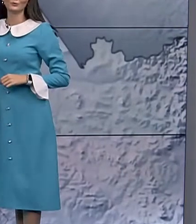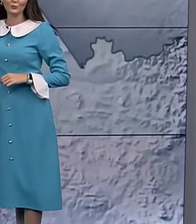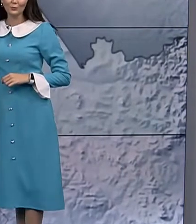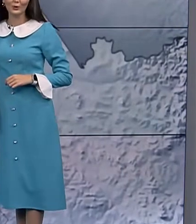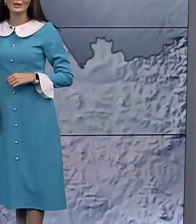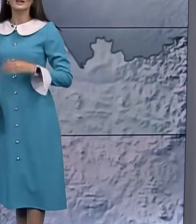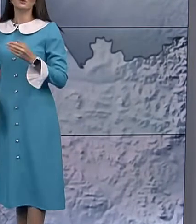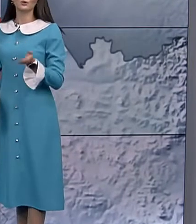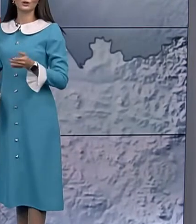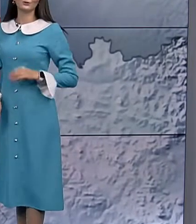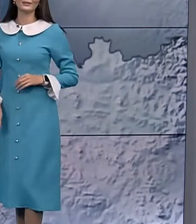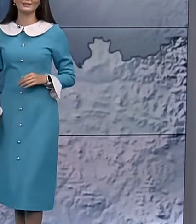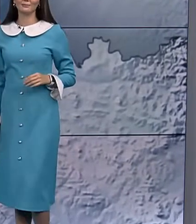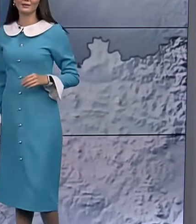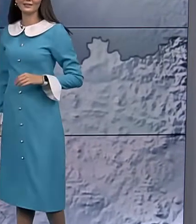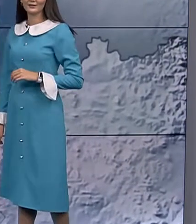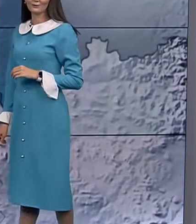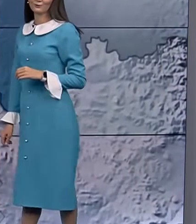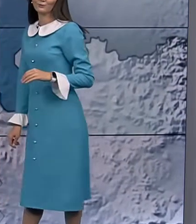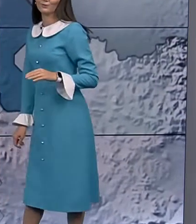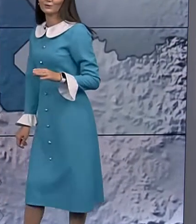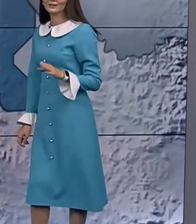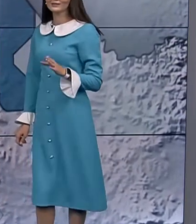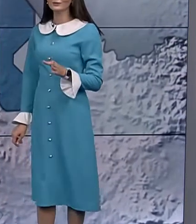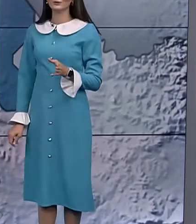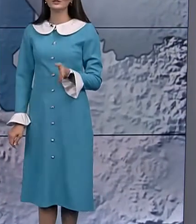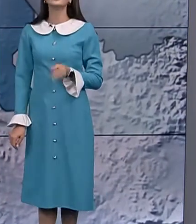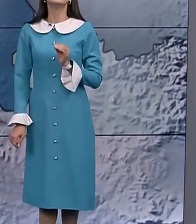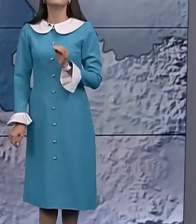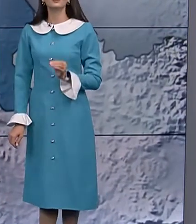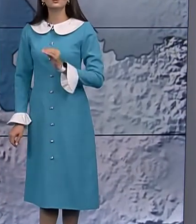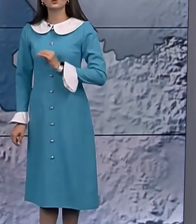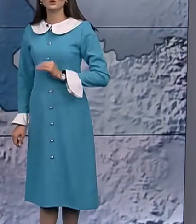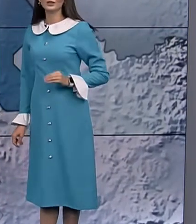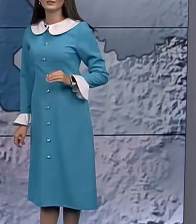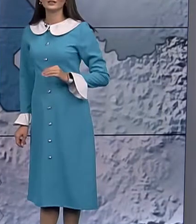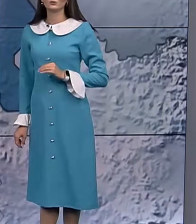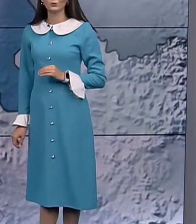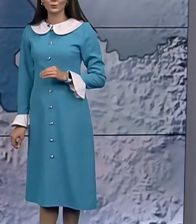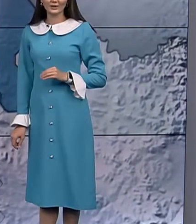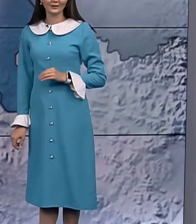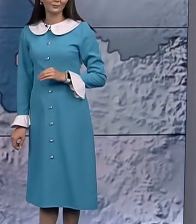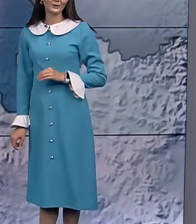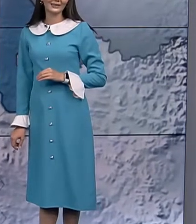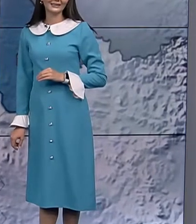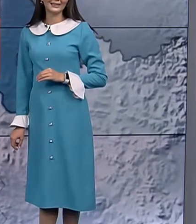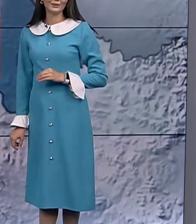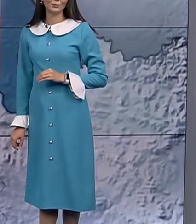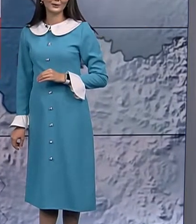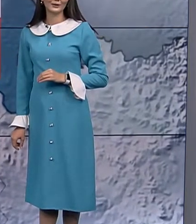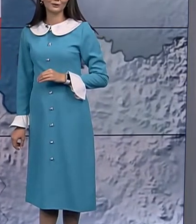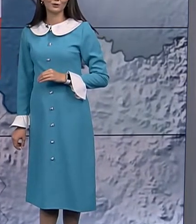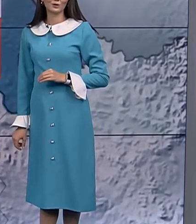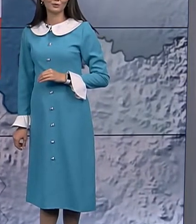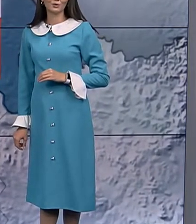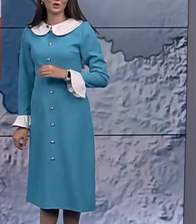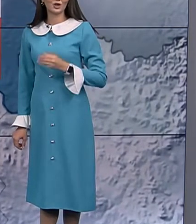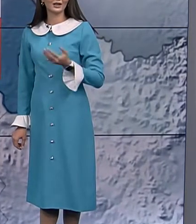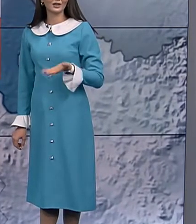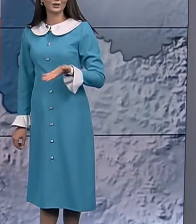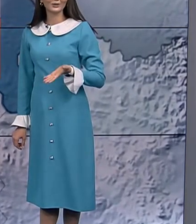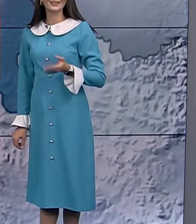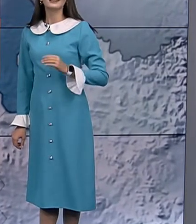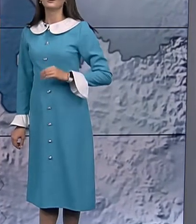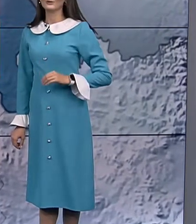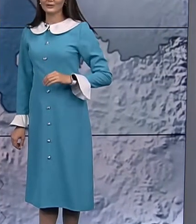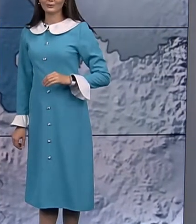16 градус суық. Көкшетауда сынап бағанасы күндіз -6, түнде -17 градусты көрсетеді. Қостанайда синоптиктердің болжамы бойынша